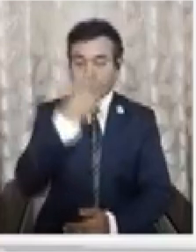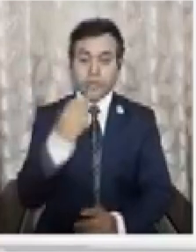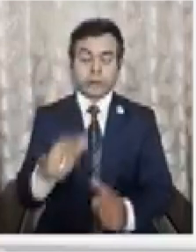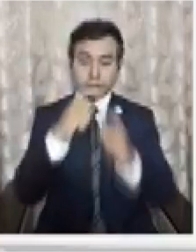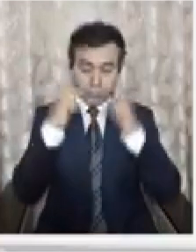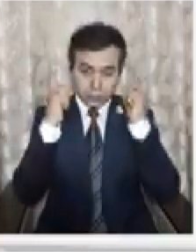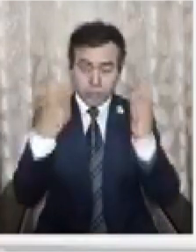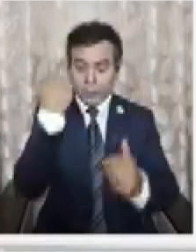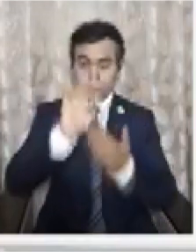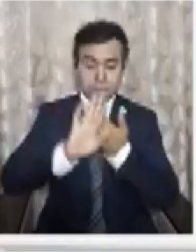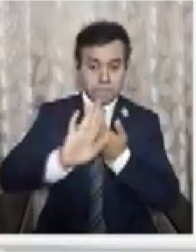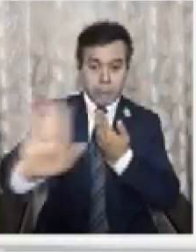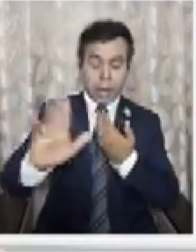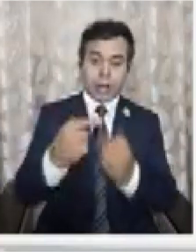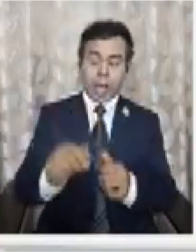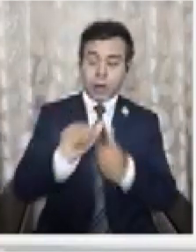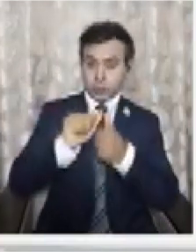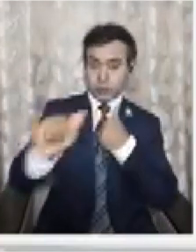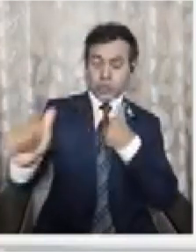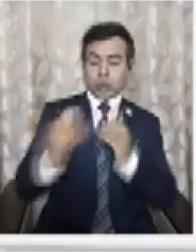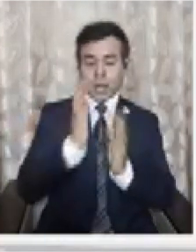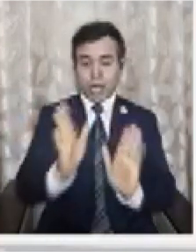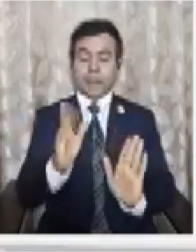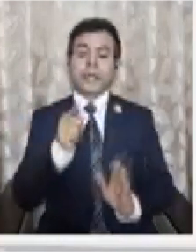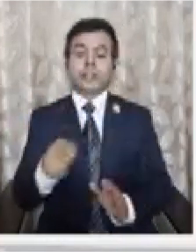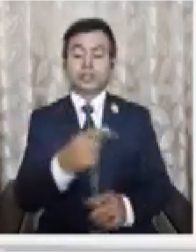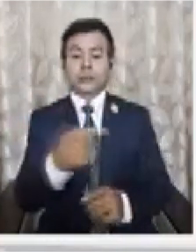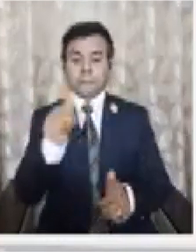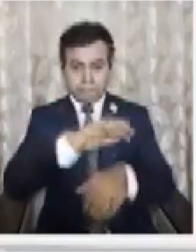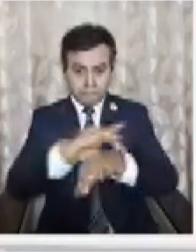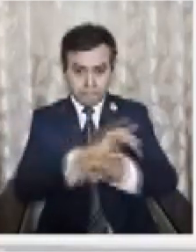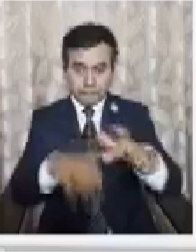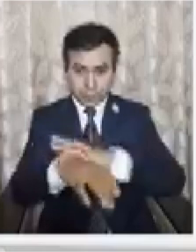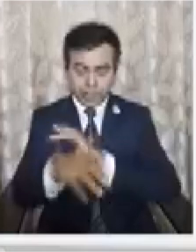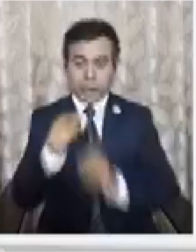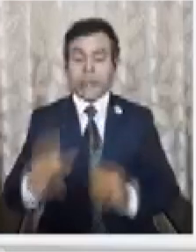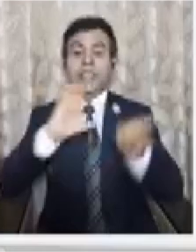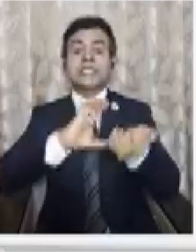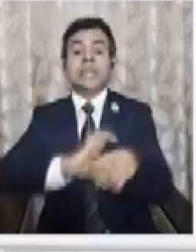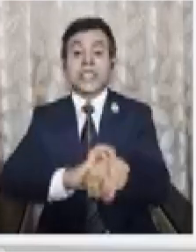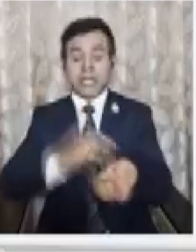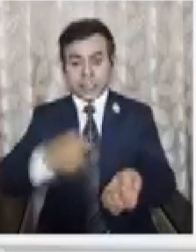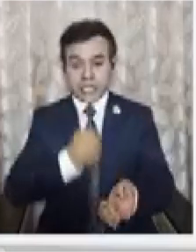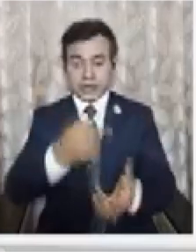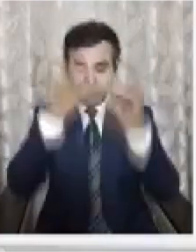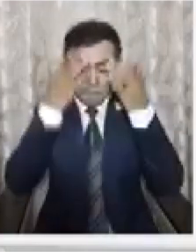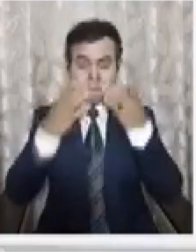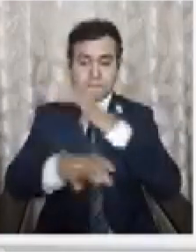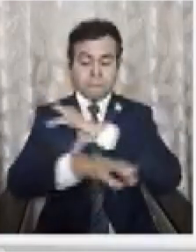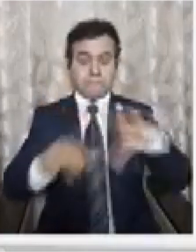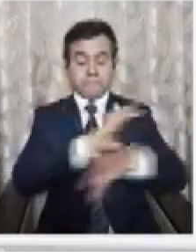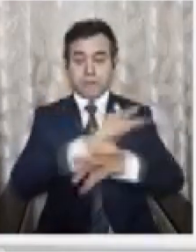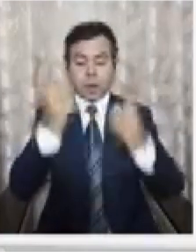কেন্দ্রে টিকা নিতে আসা সেবা গ্রহীতাগণের ব্যক্তিগত স্বাস্থ্য সুরক্ষা ও সামাজিক দূরত্ব নিশ্চিত করে এবং